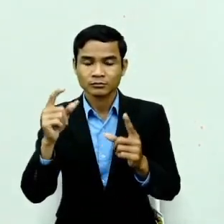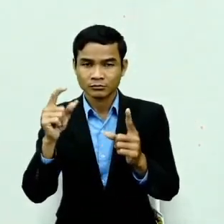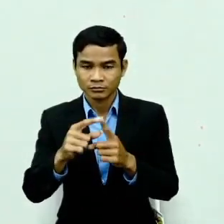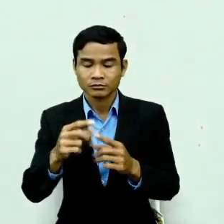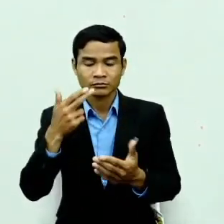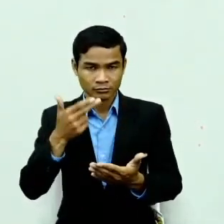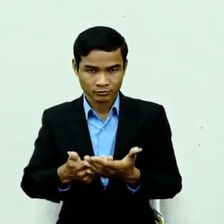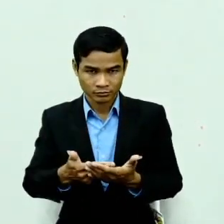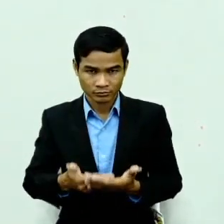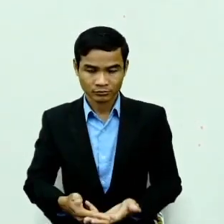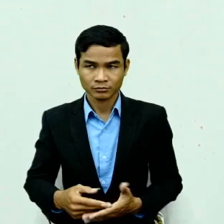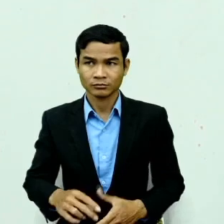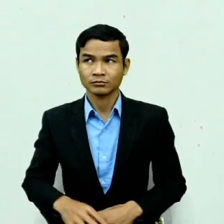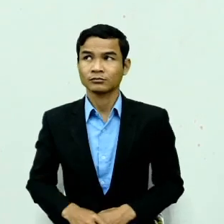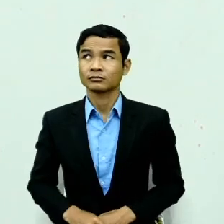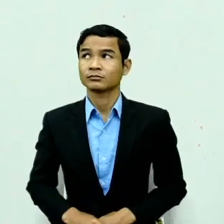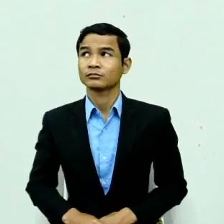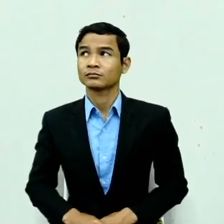ngồn